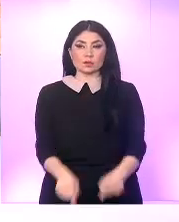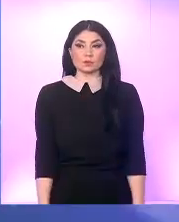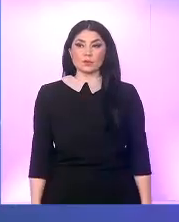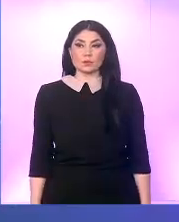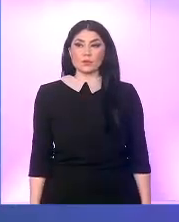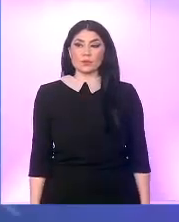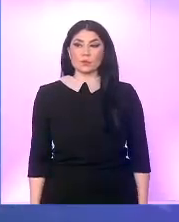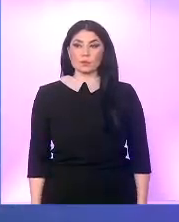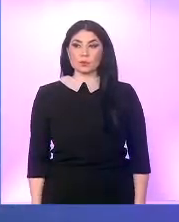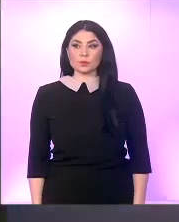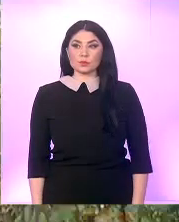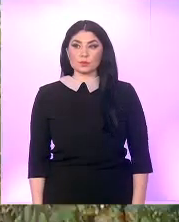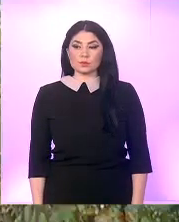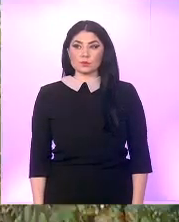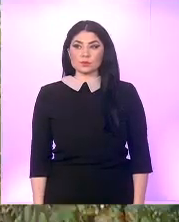Păun.